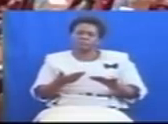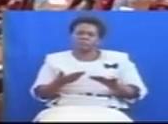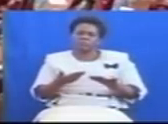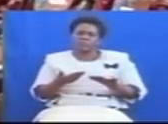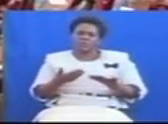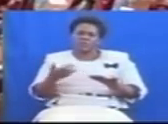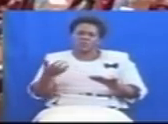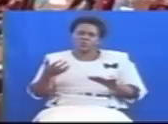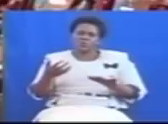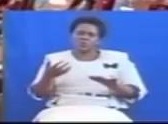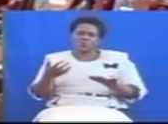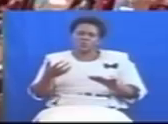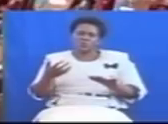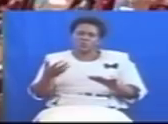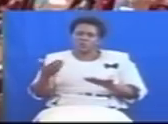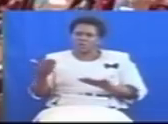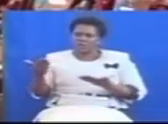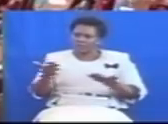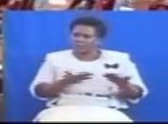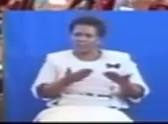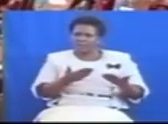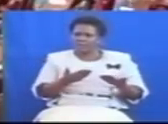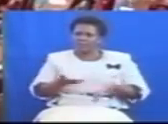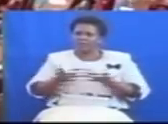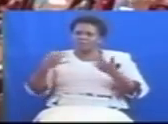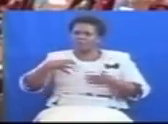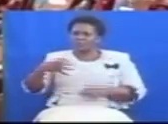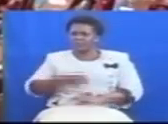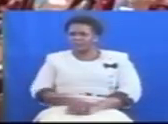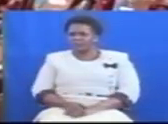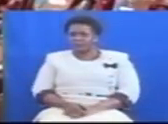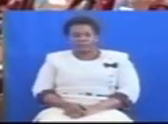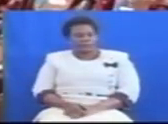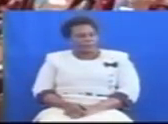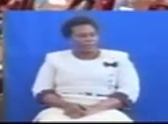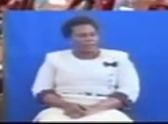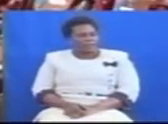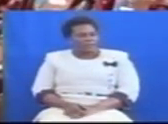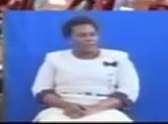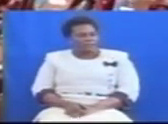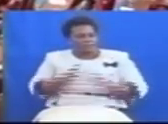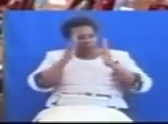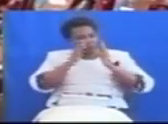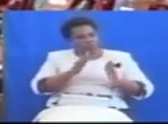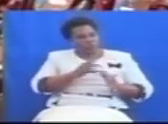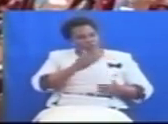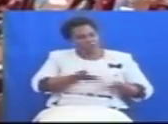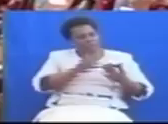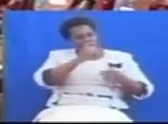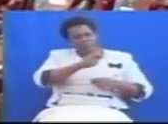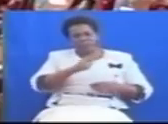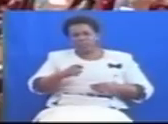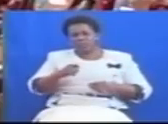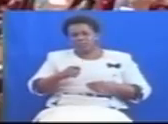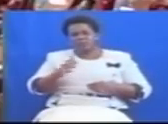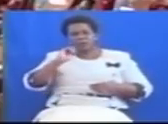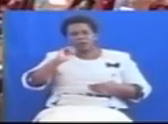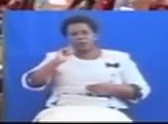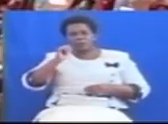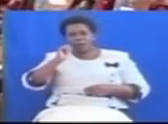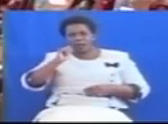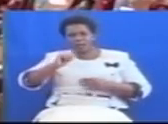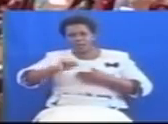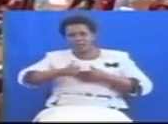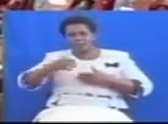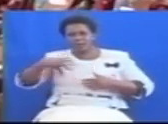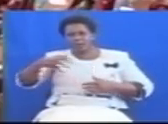Mheshimiwa Naibu Spika, nakushukuru. Mheshimiwa Naibu Spika, naomba kwa niaba ya TAMISEMI naomba nimjibu Mheshimiwa Mbunge wa viti maalum, jirani yangu Zainabu Vuru,